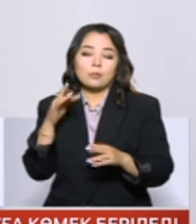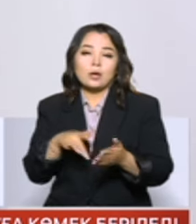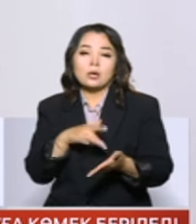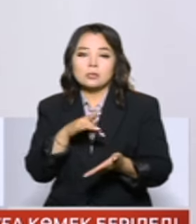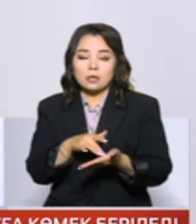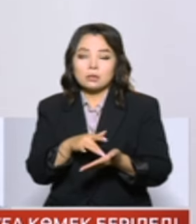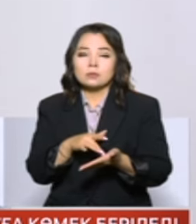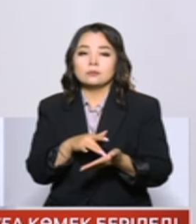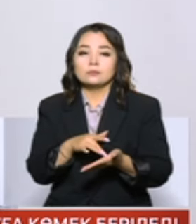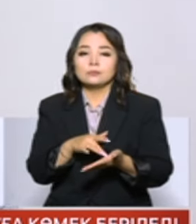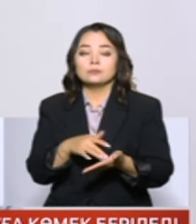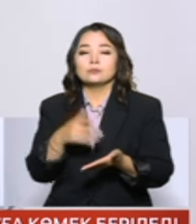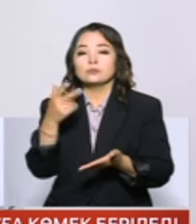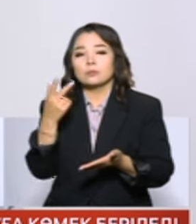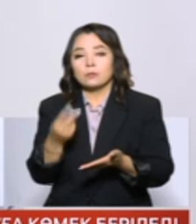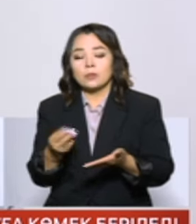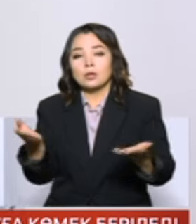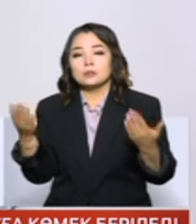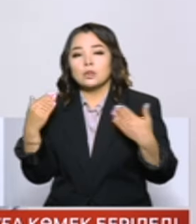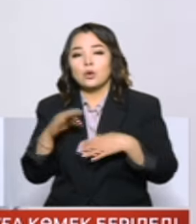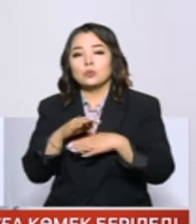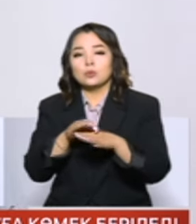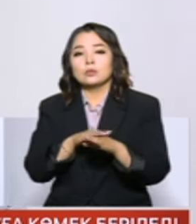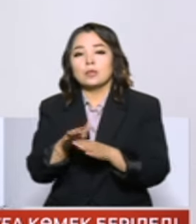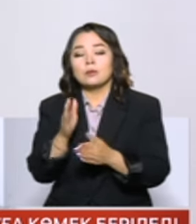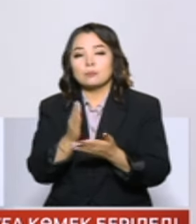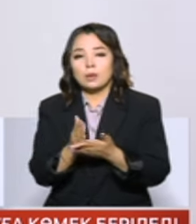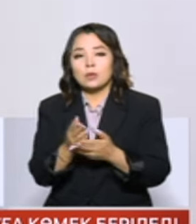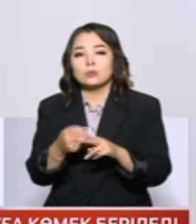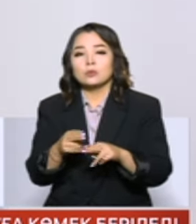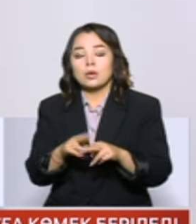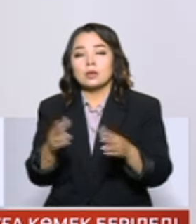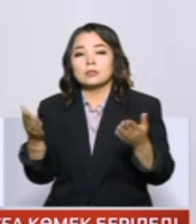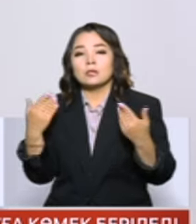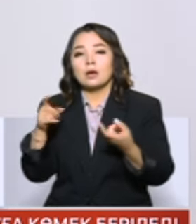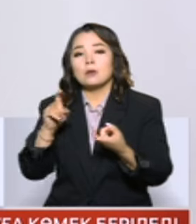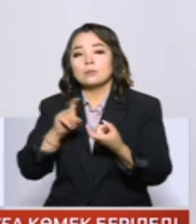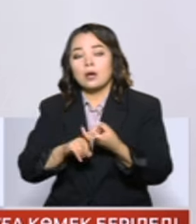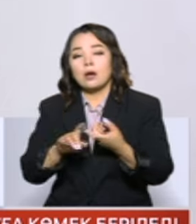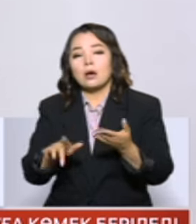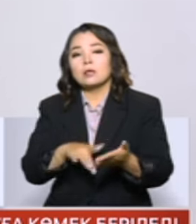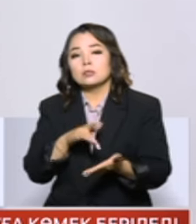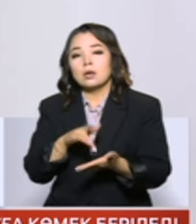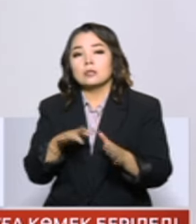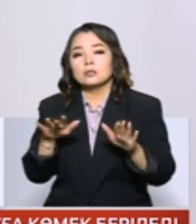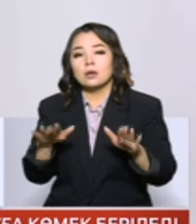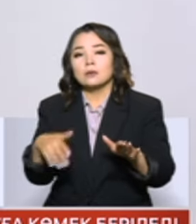қаласында 3 күндік демалыс ұйымдастырылды. Осы демалыстың аясында қаладағы